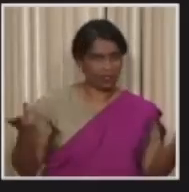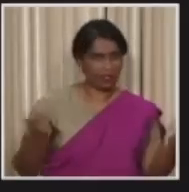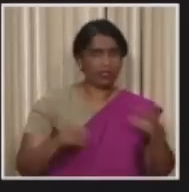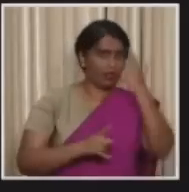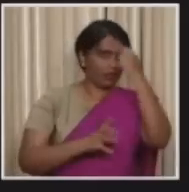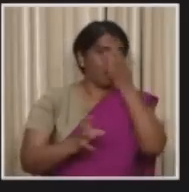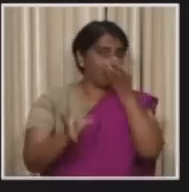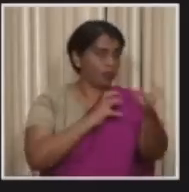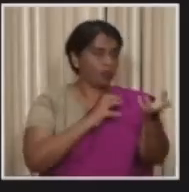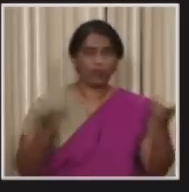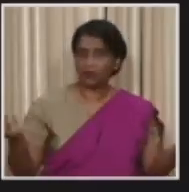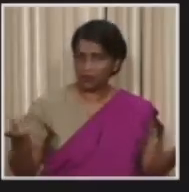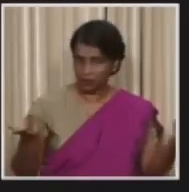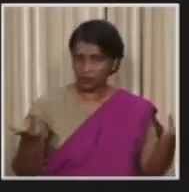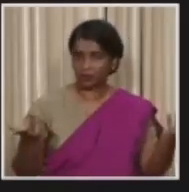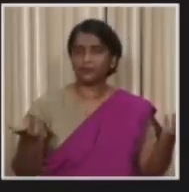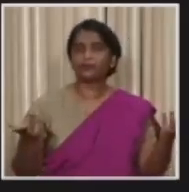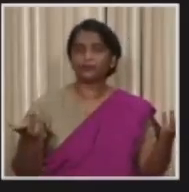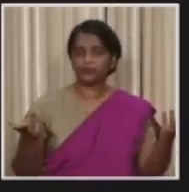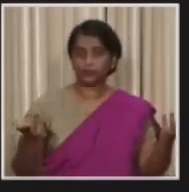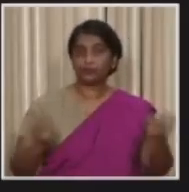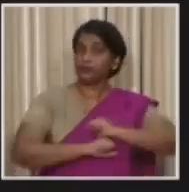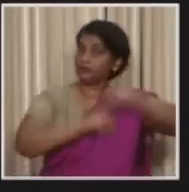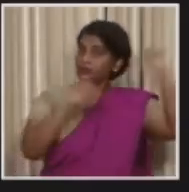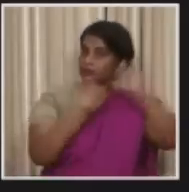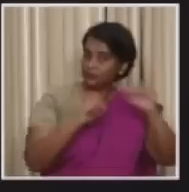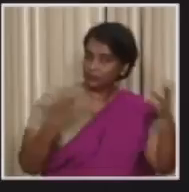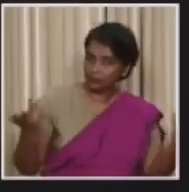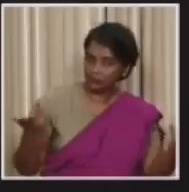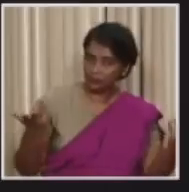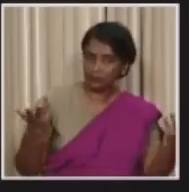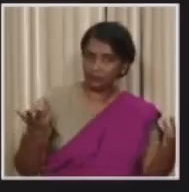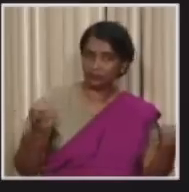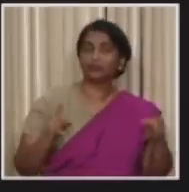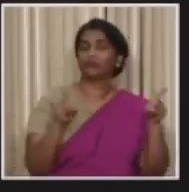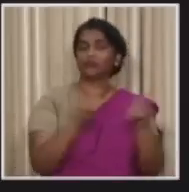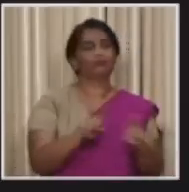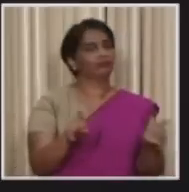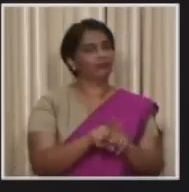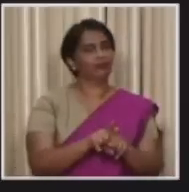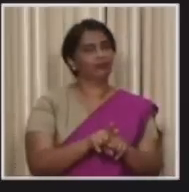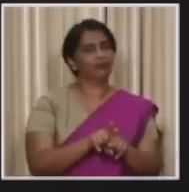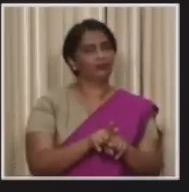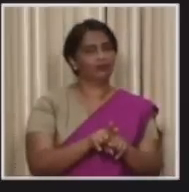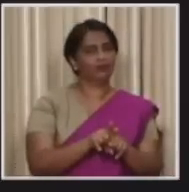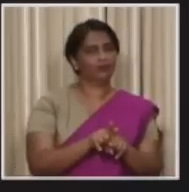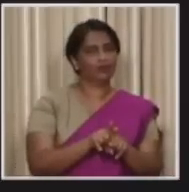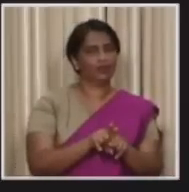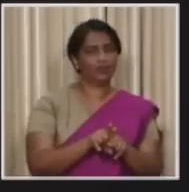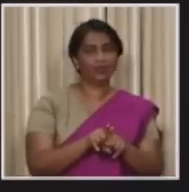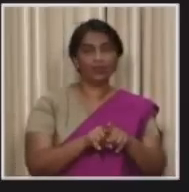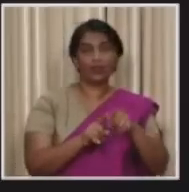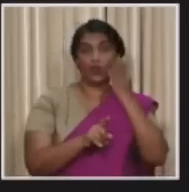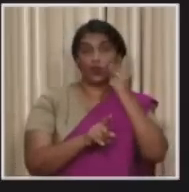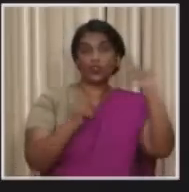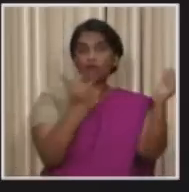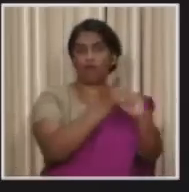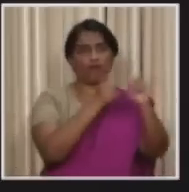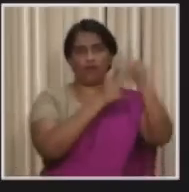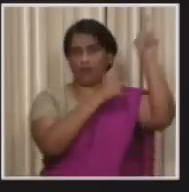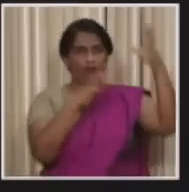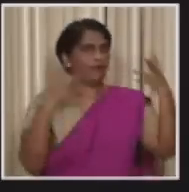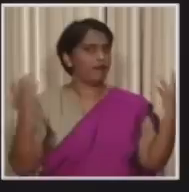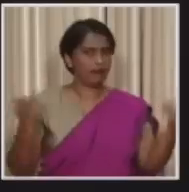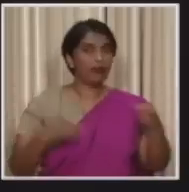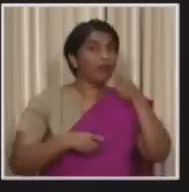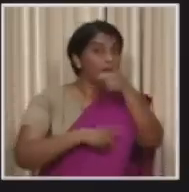pasku prahara tibunet ne, aragalet ne, etekkama Russiyave yuddhe tibunet ne. Ithin